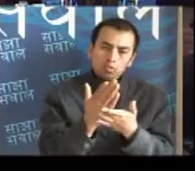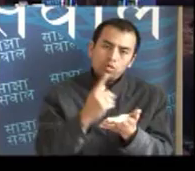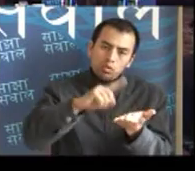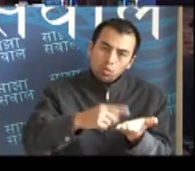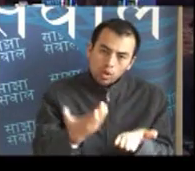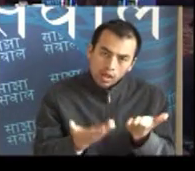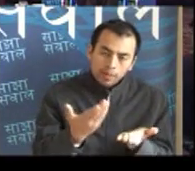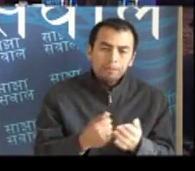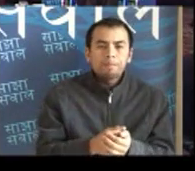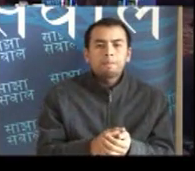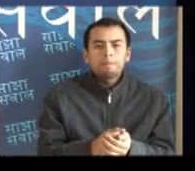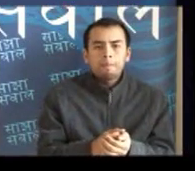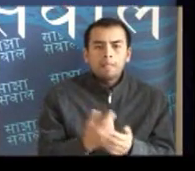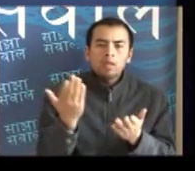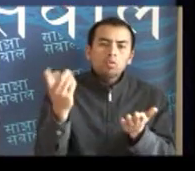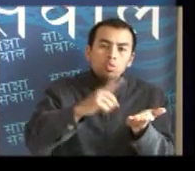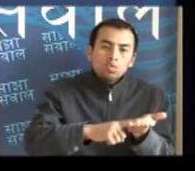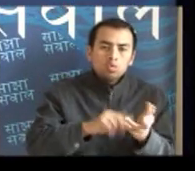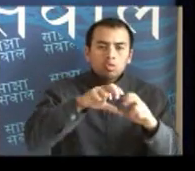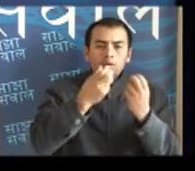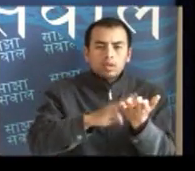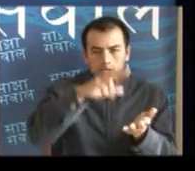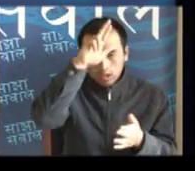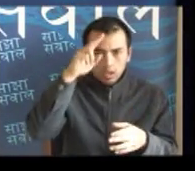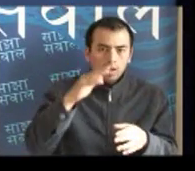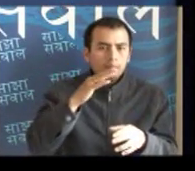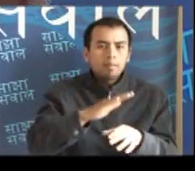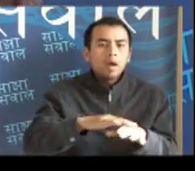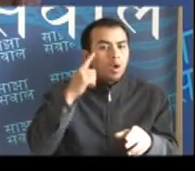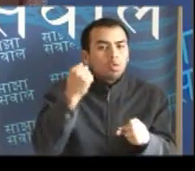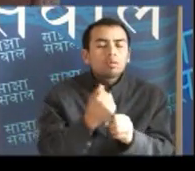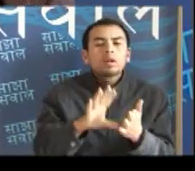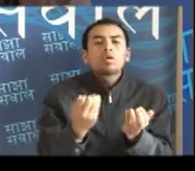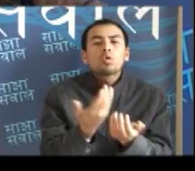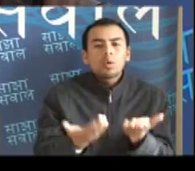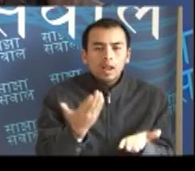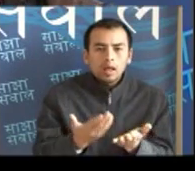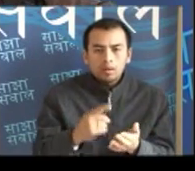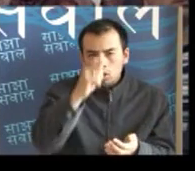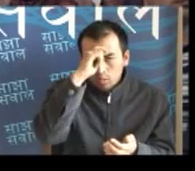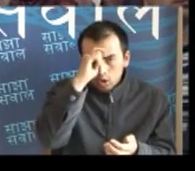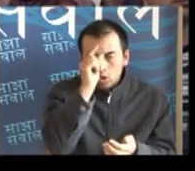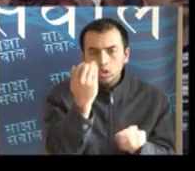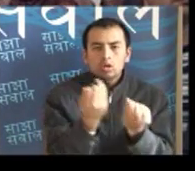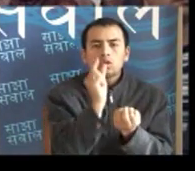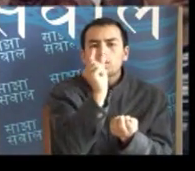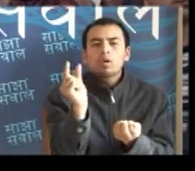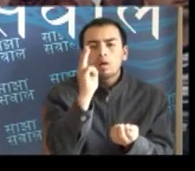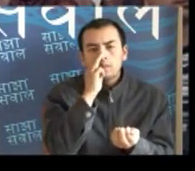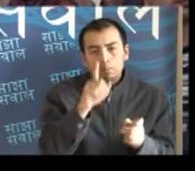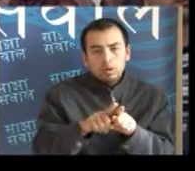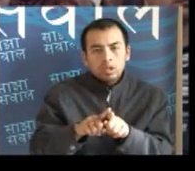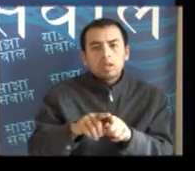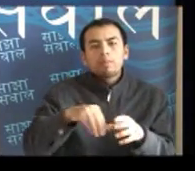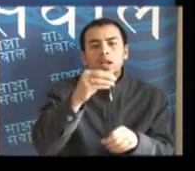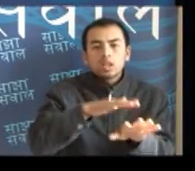गरौँ। सुरुवातमा सभासद इन्द्रमाया गुरुङजी, तपाईँबाटै गरौँ। अब तपाईँहरूलाई सम्बोधन गरिने शब्दहरूमा पनि मलाई लाग्छ